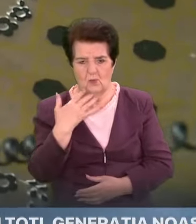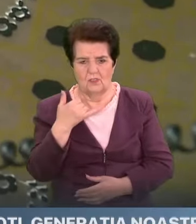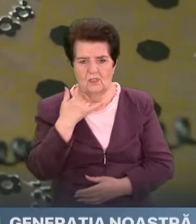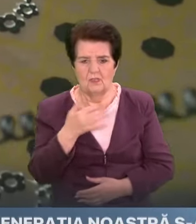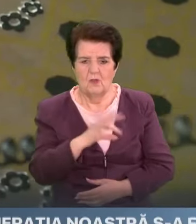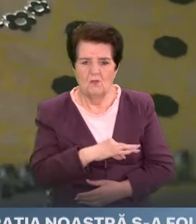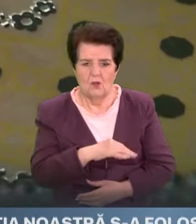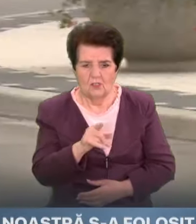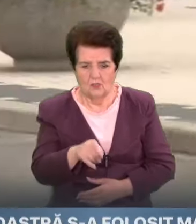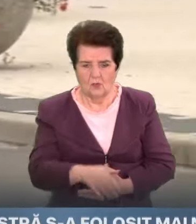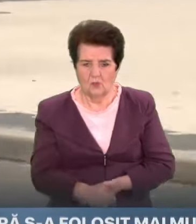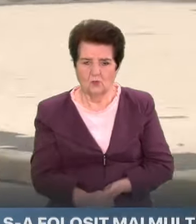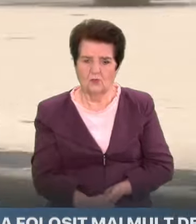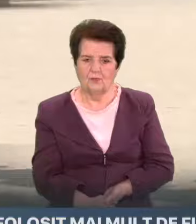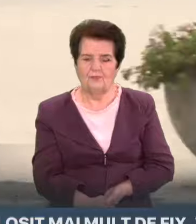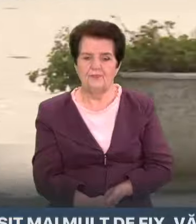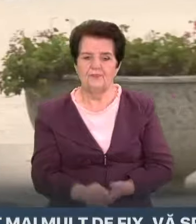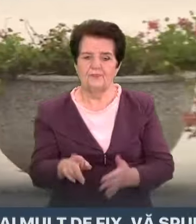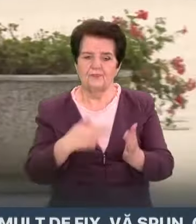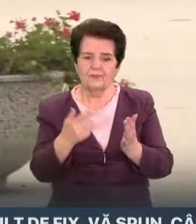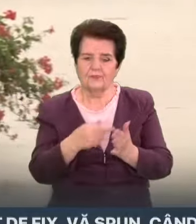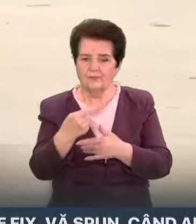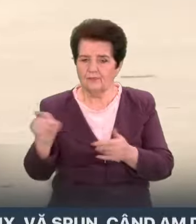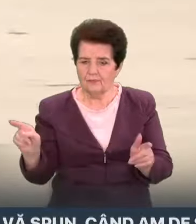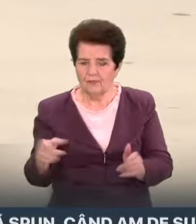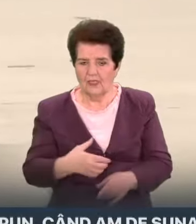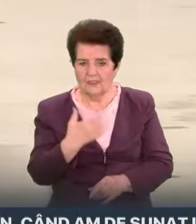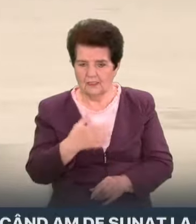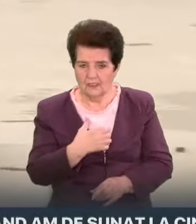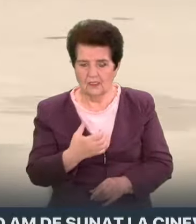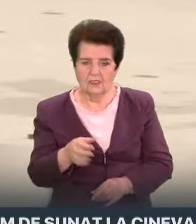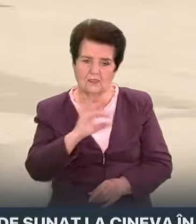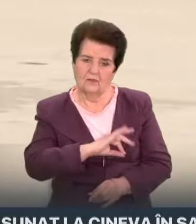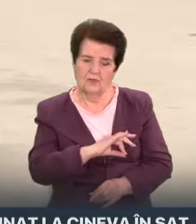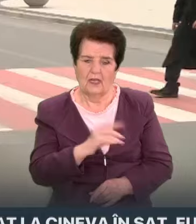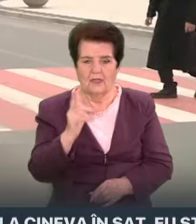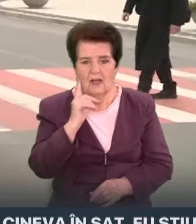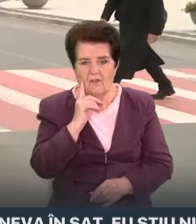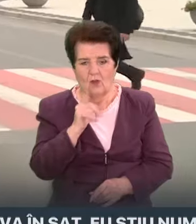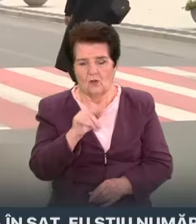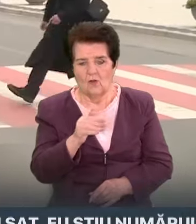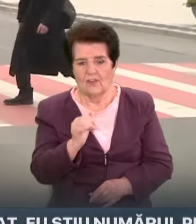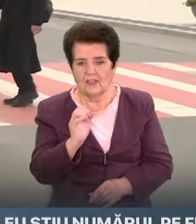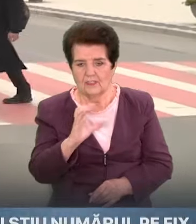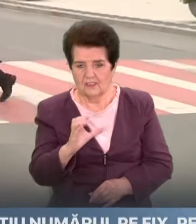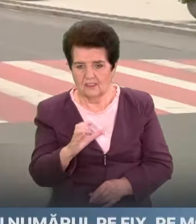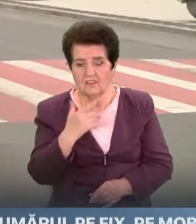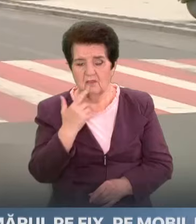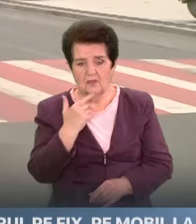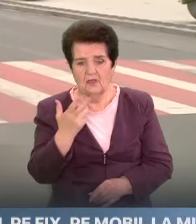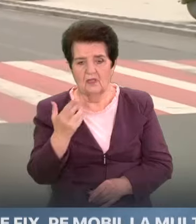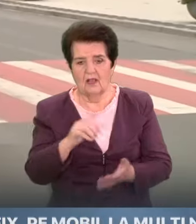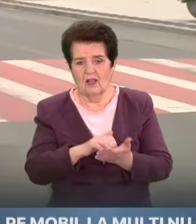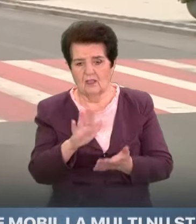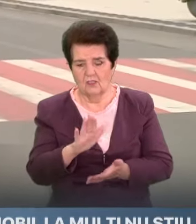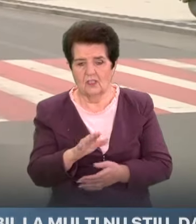mă folosesc cu dânsul. Am întrebat și alți localnici din Strășeni dacă utilizează telefonul fix. În mare parte ne-au spus că au renunțat la